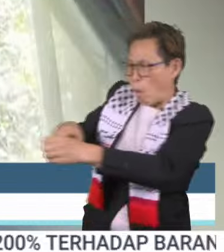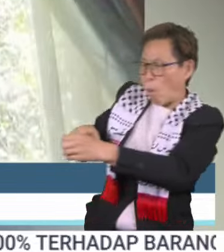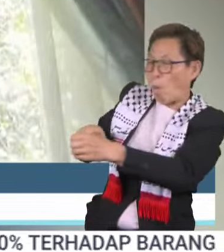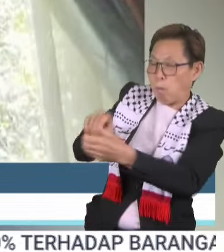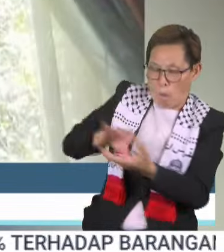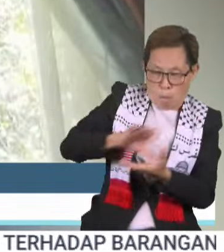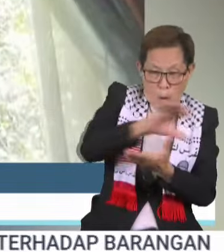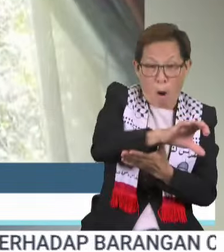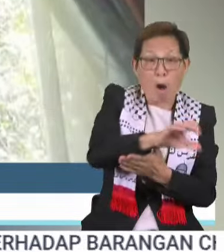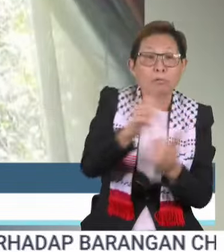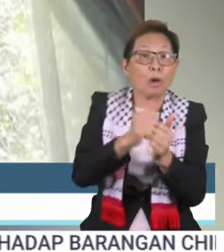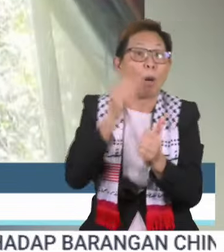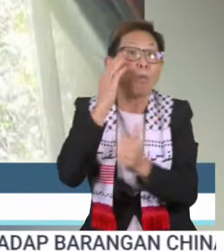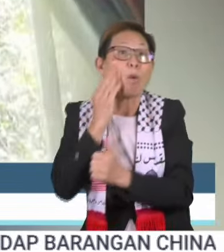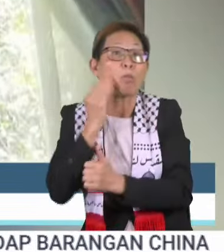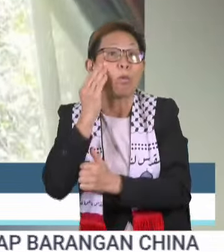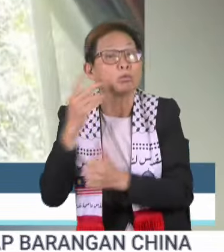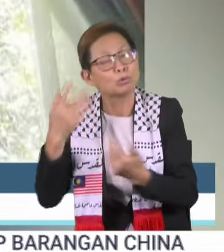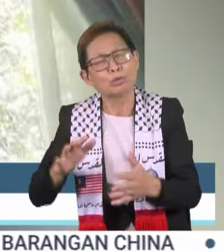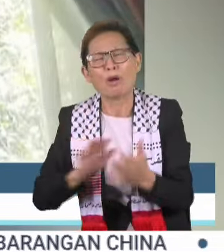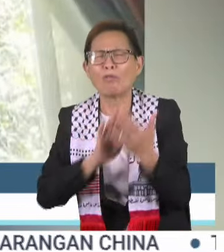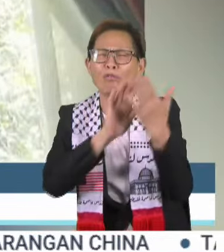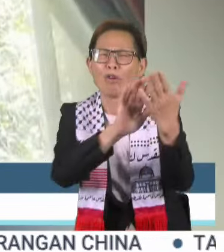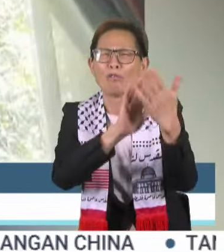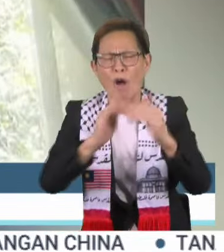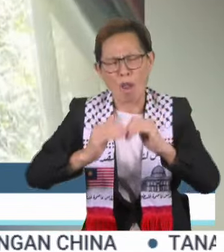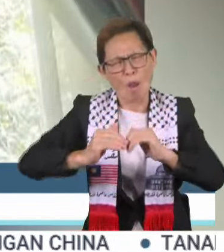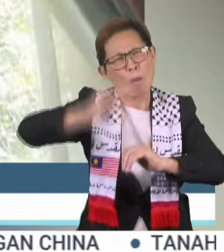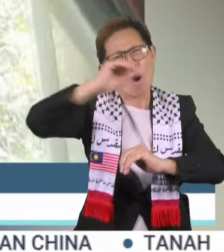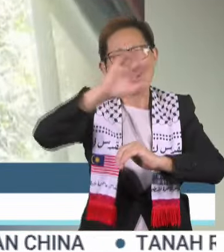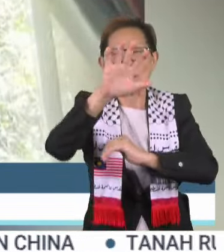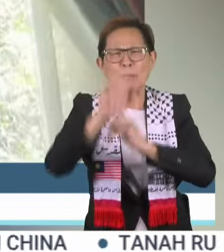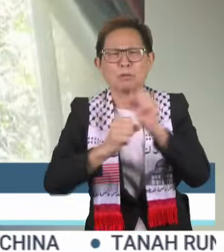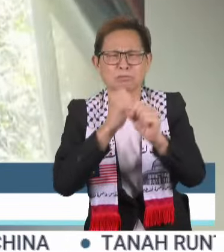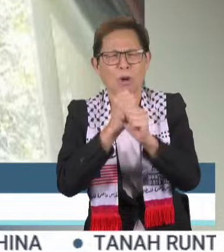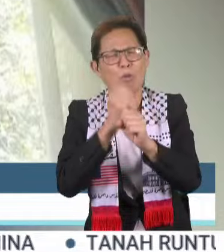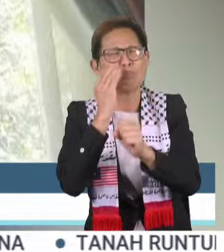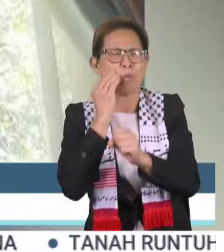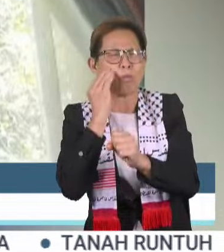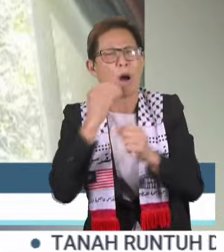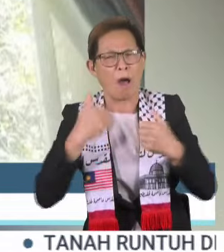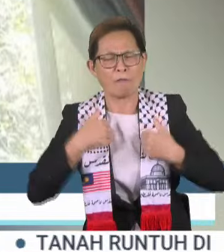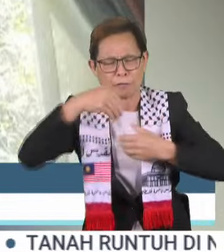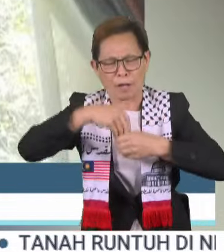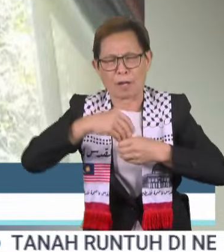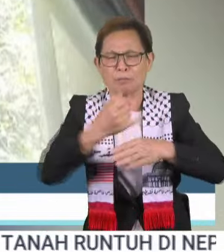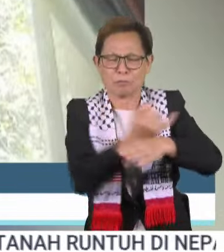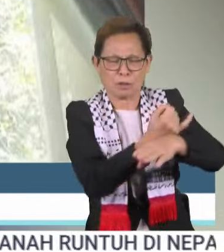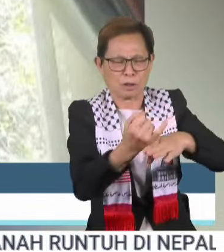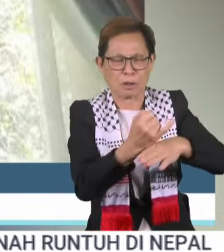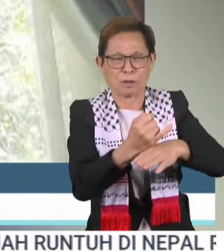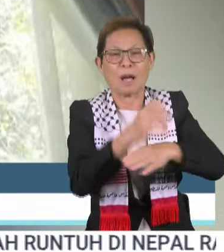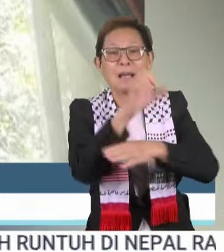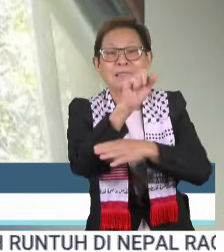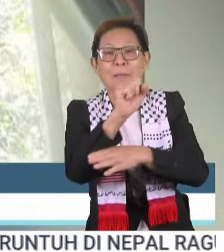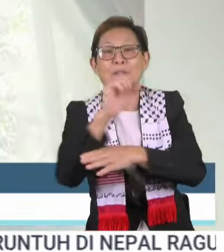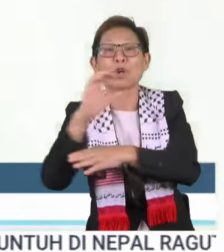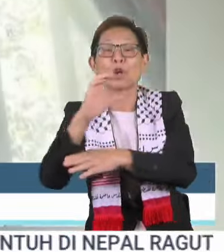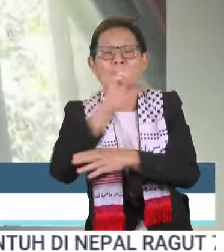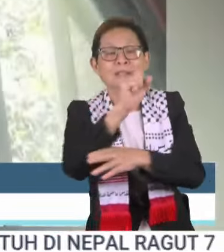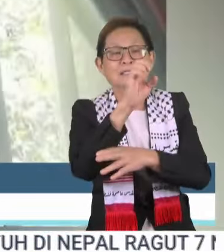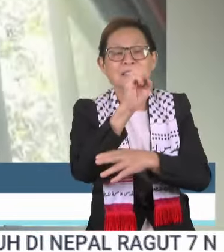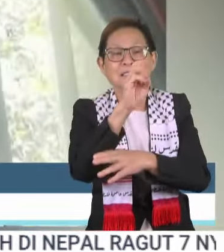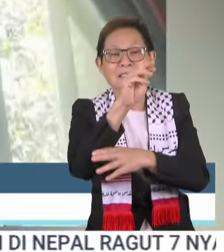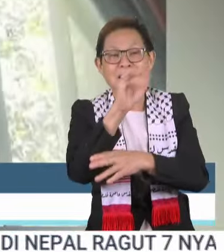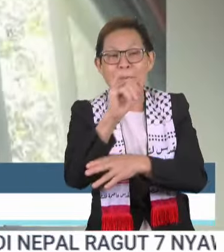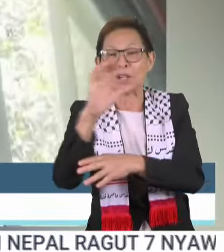pengalaman yang kita telah lalui lebih daripada 50 tahun di dalam industri semikonduktor ini.